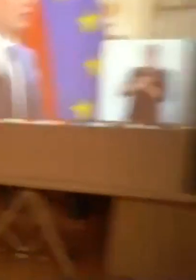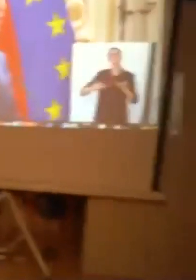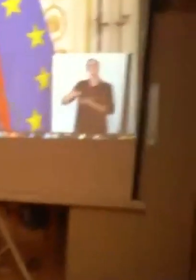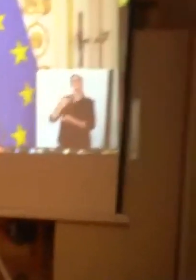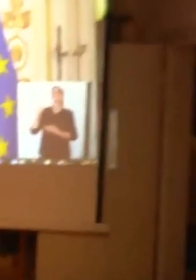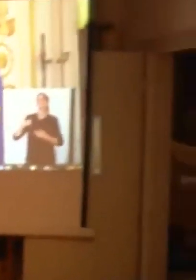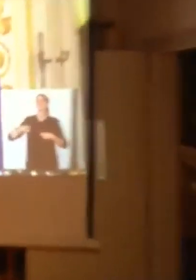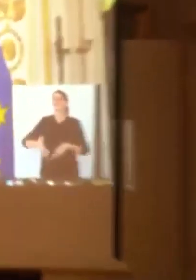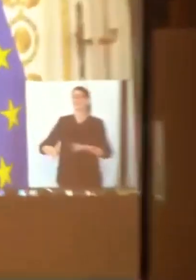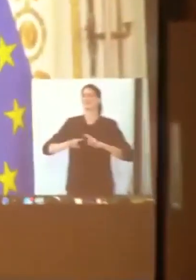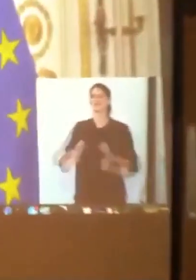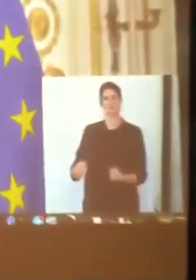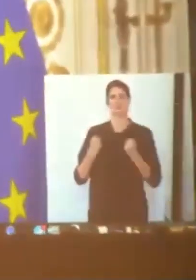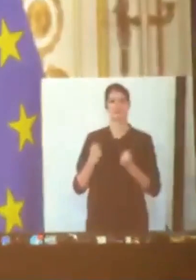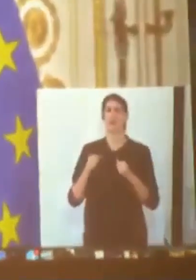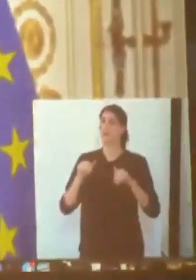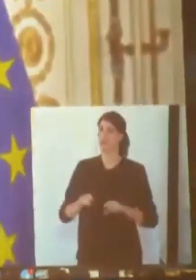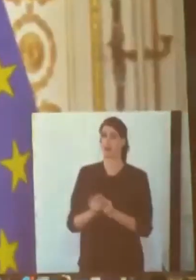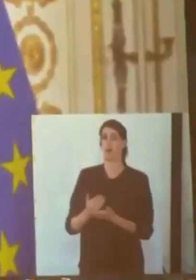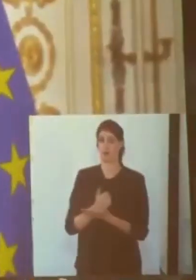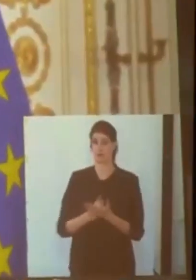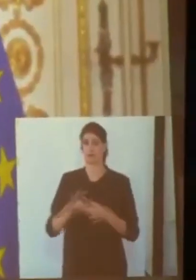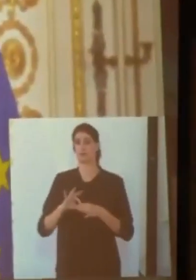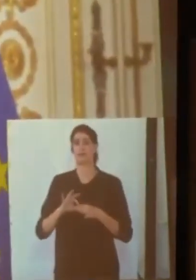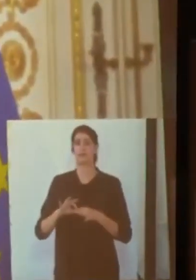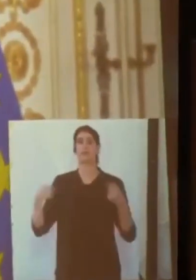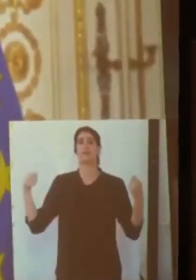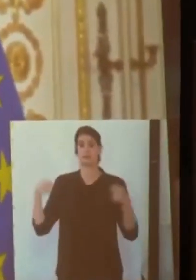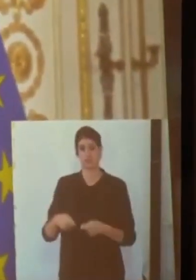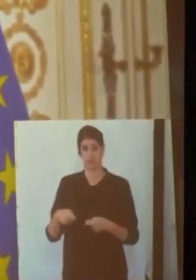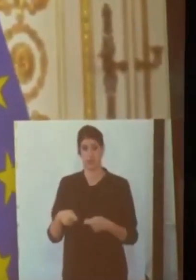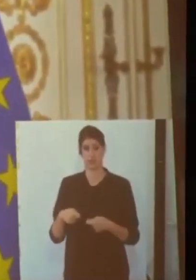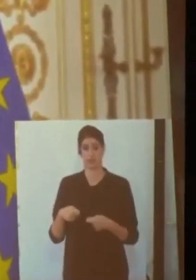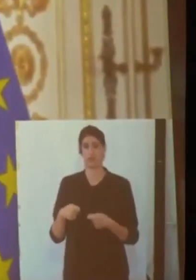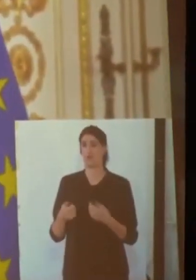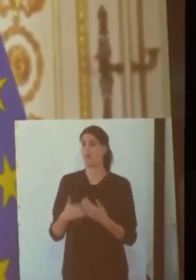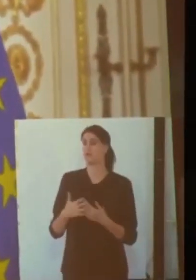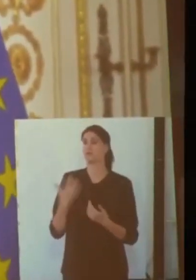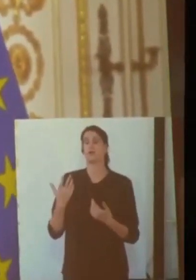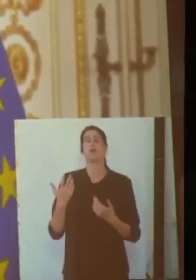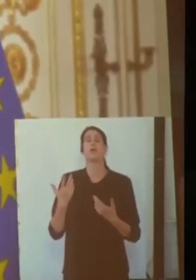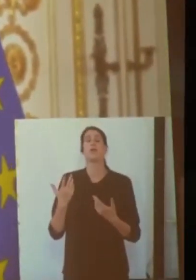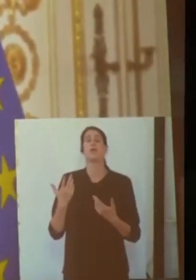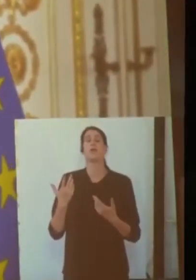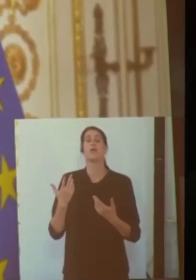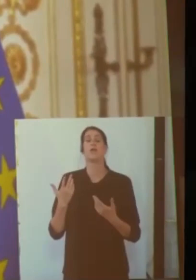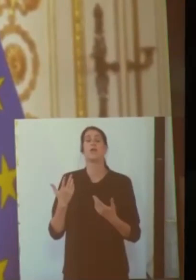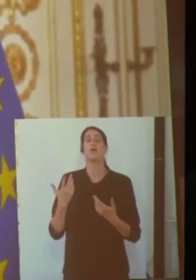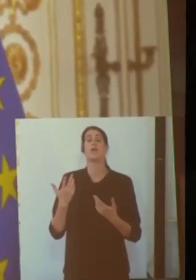Muss aber auch genutzt werden für Investitionen in Zukunftsbereiche wie Ökologisierung und Digitalisierung.